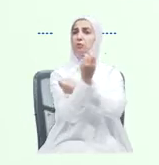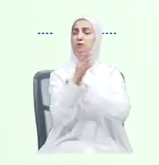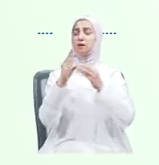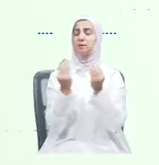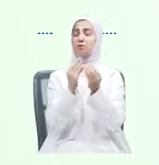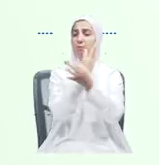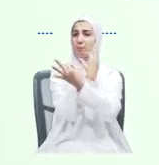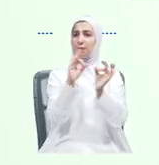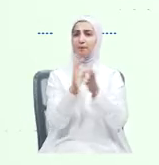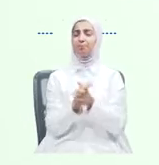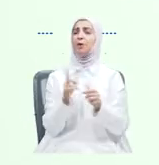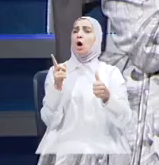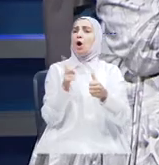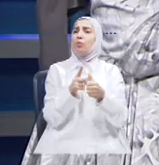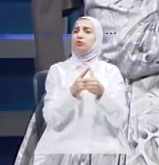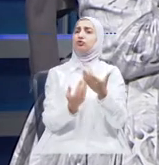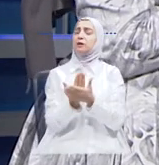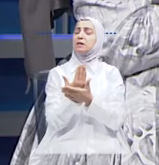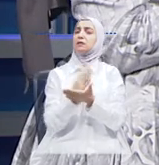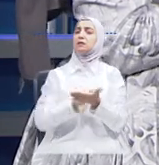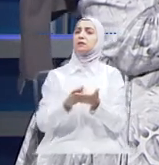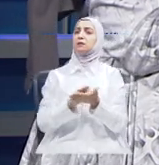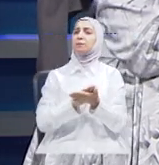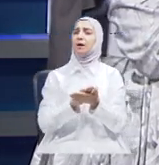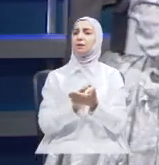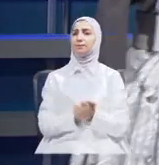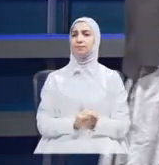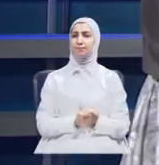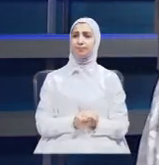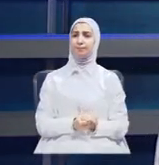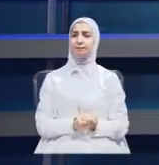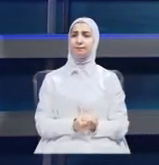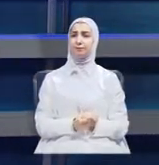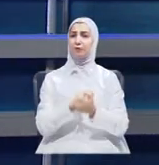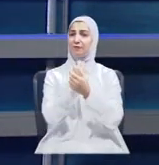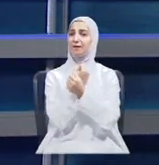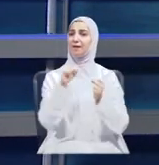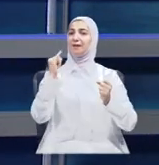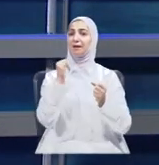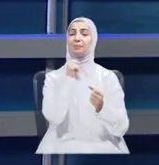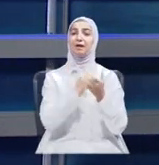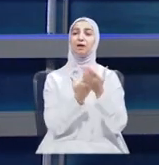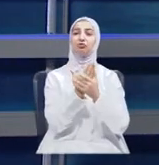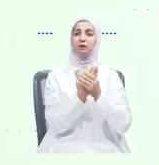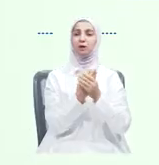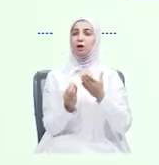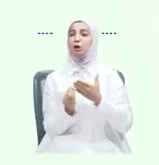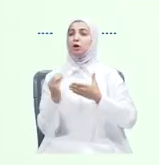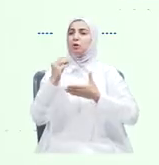والتعليم. الطباعة: للطباعة دور هام في النهضة العربية، وهي تطور الحياة